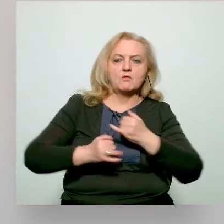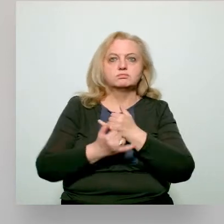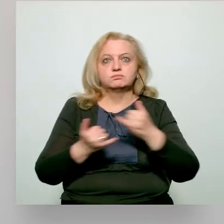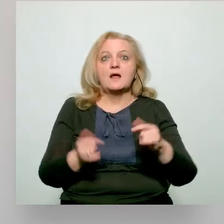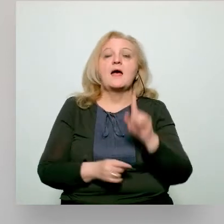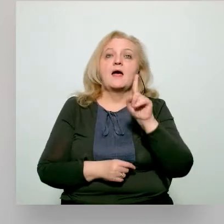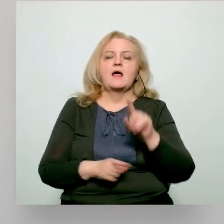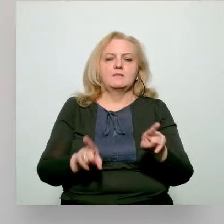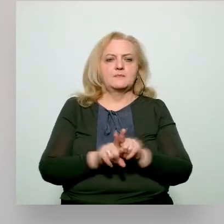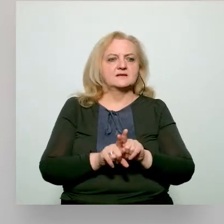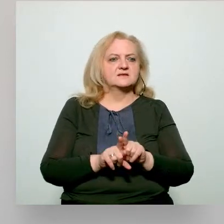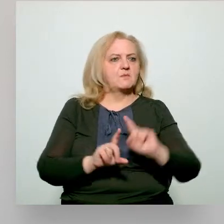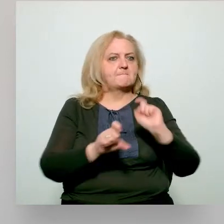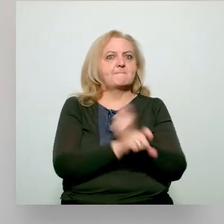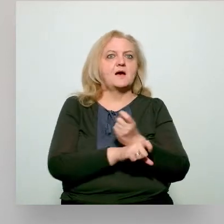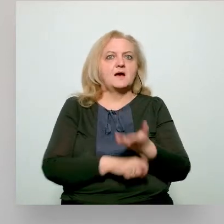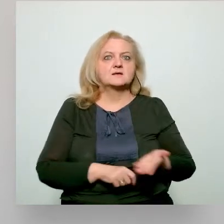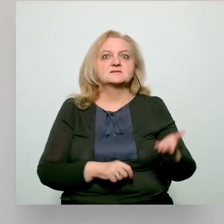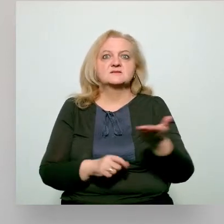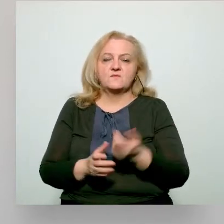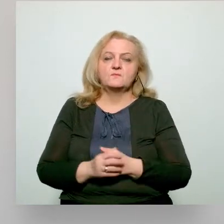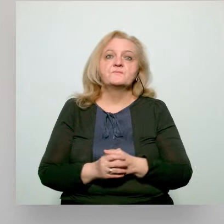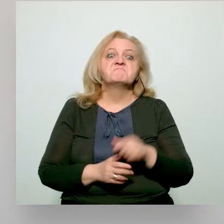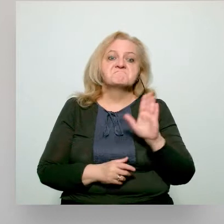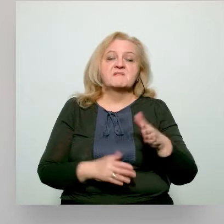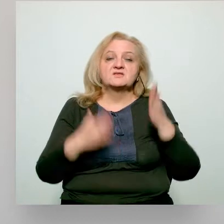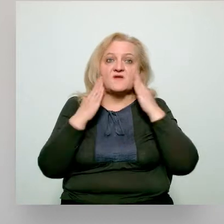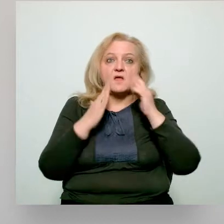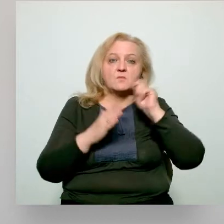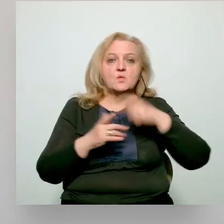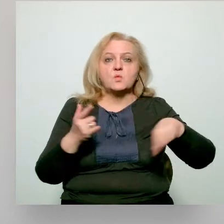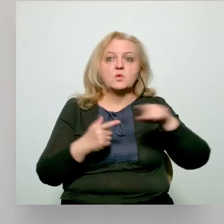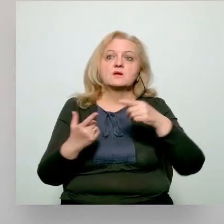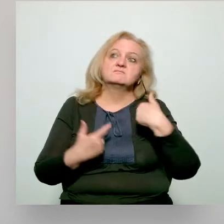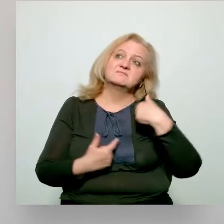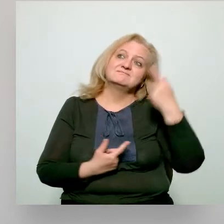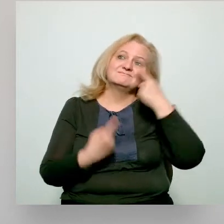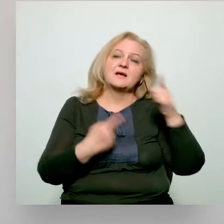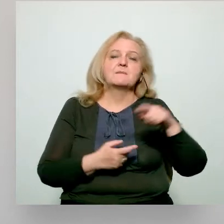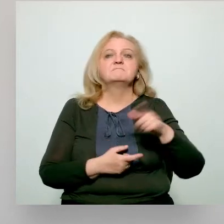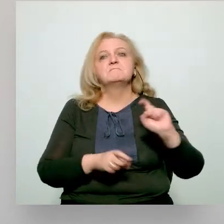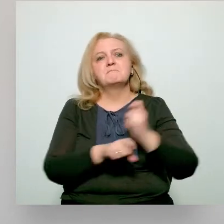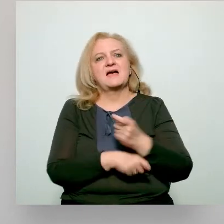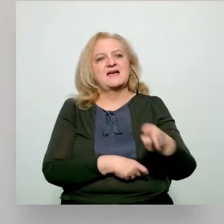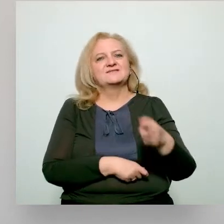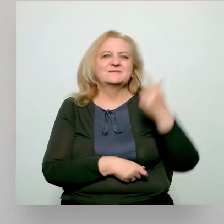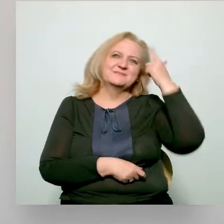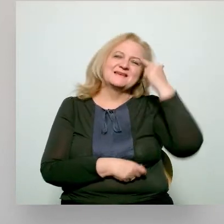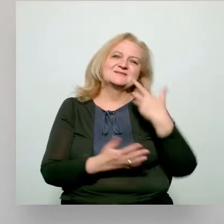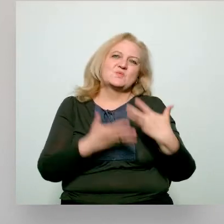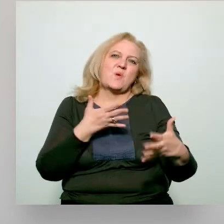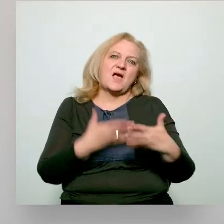ale też państwa, które nawet przy świadomości Ukraińców było interpretowane jako państwo dosyć słabe w